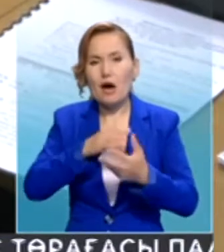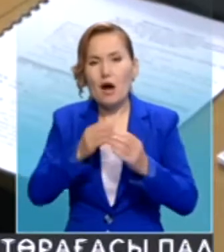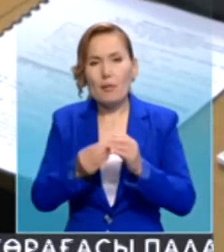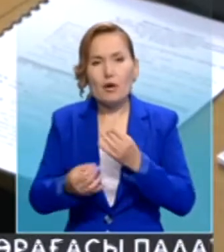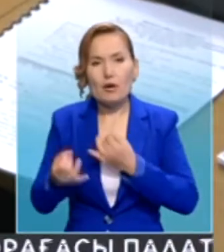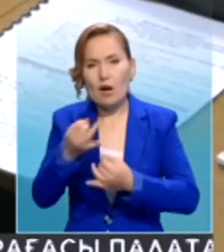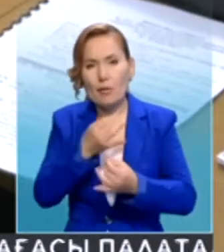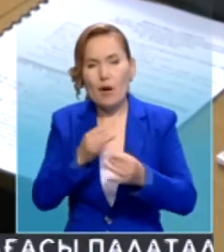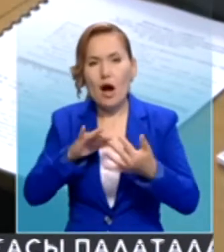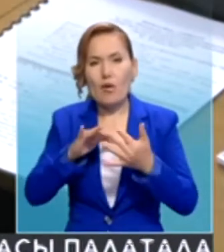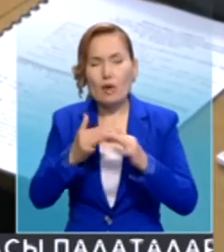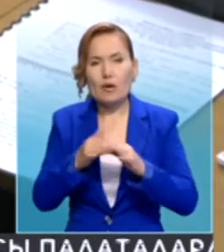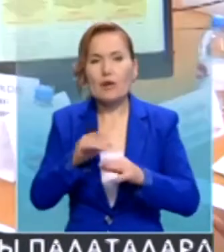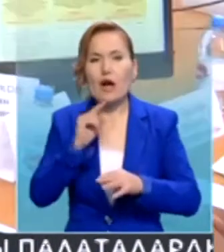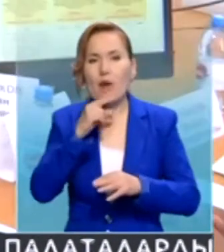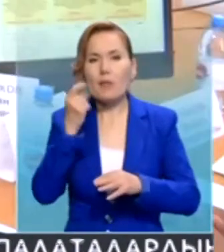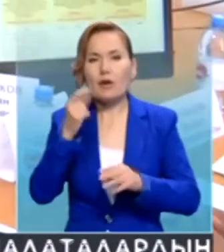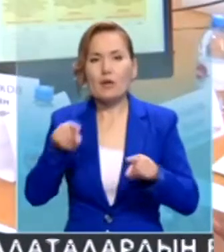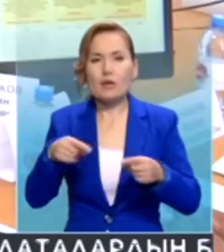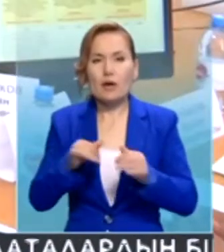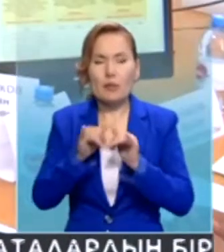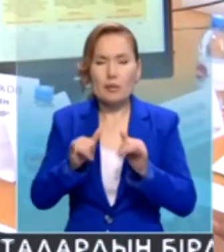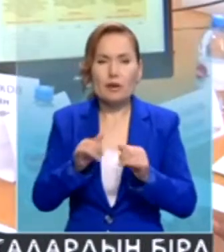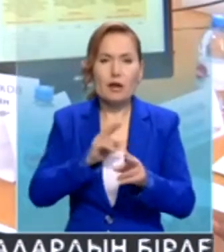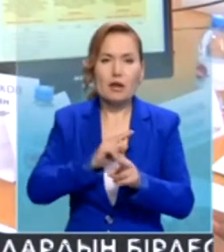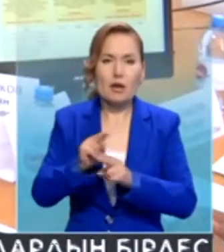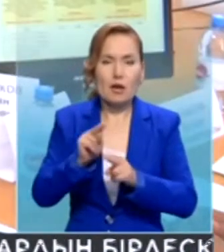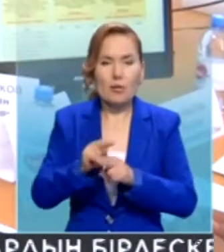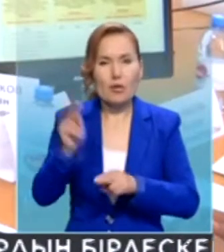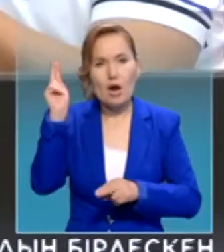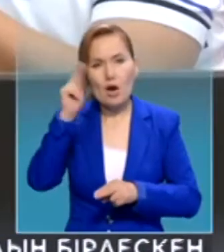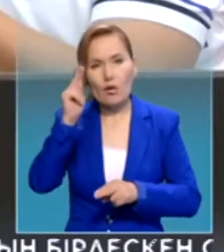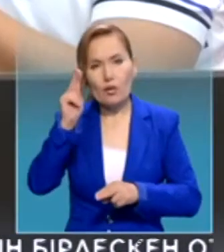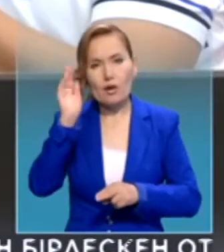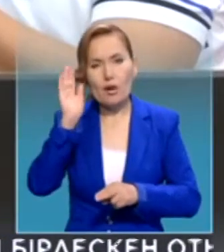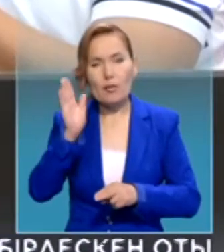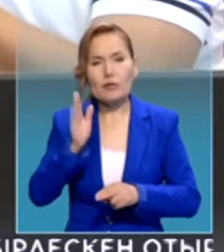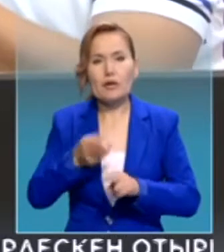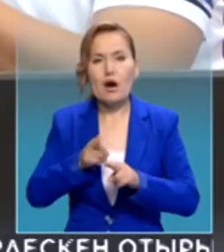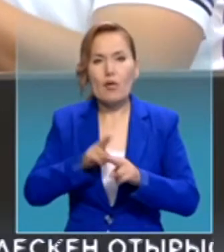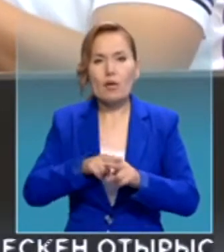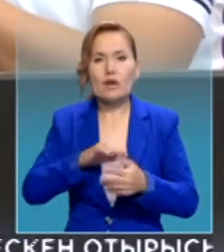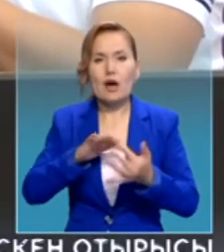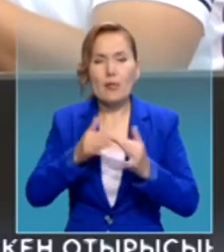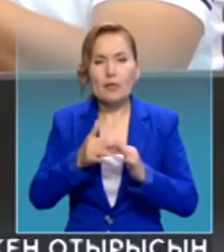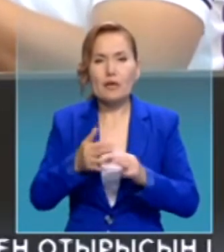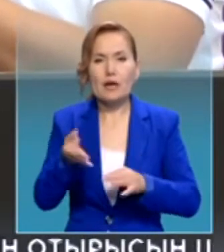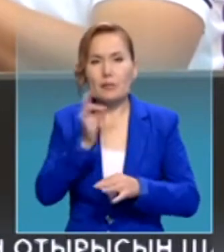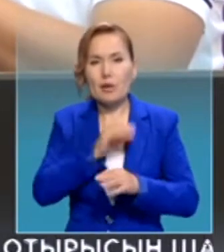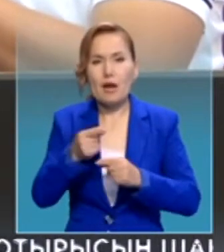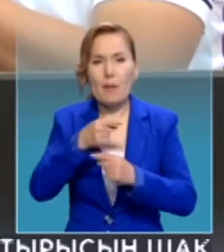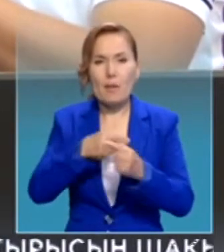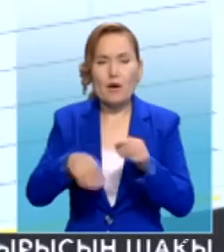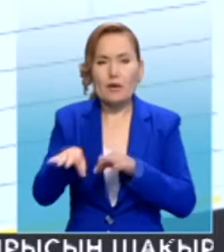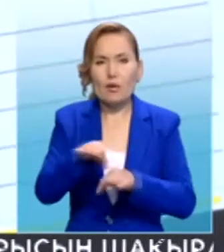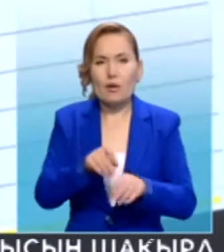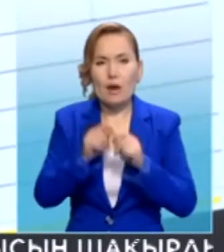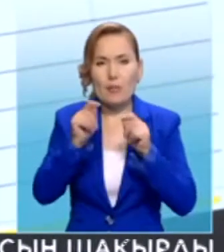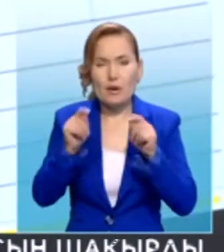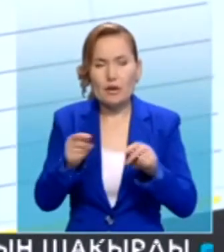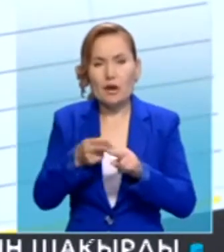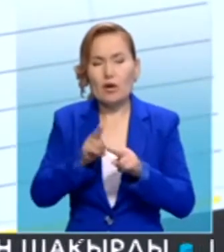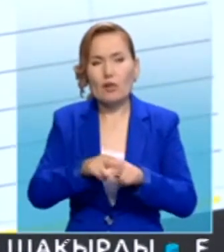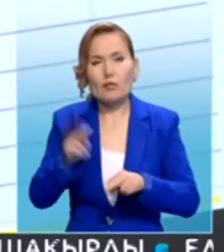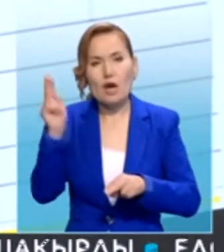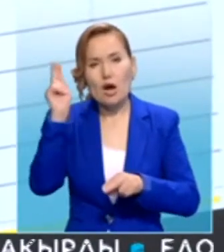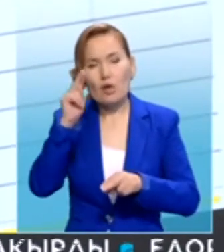талдау жүргізуді және ауыл экономикасын көтерудің перспективалық бағыттарын анықтауды үйренеді. Ауылда тиімді бизнес жобаларды жасау